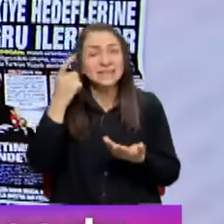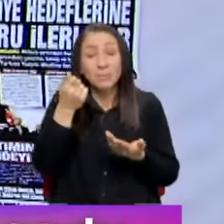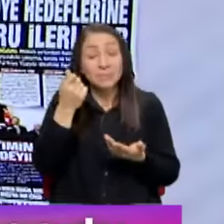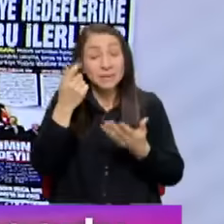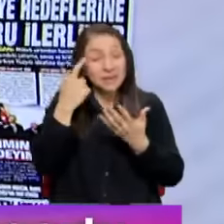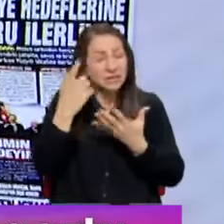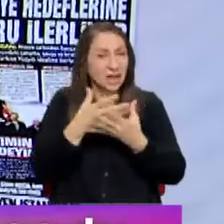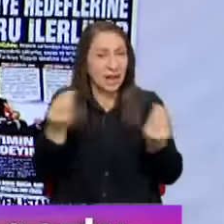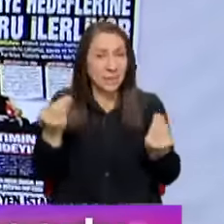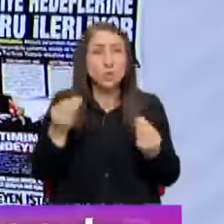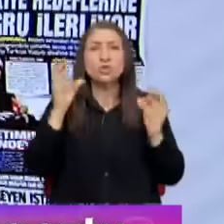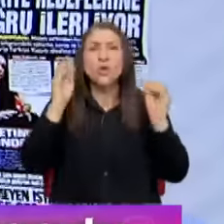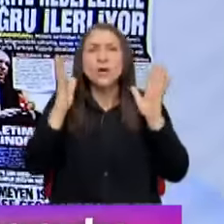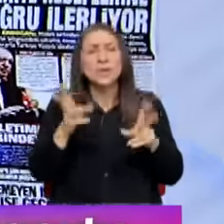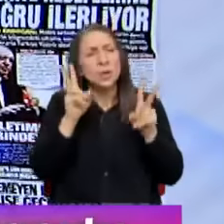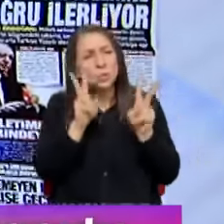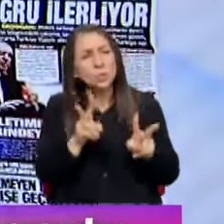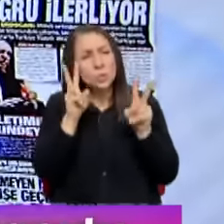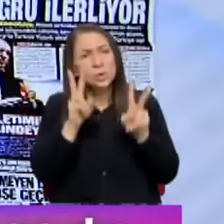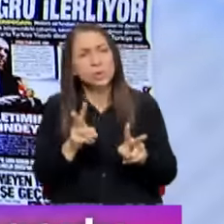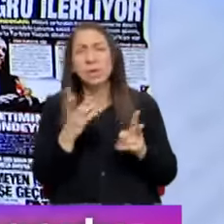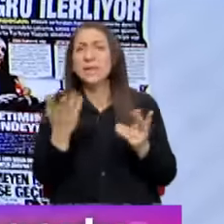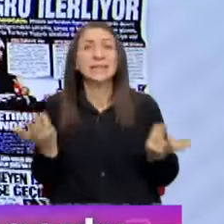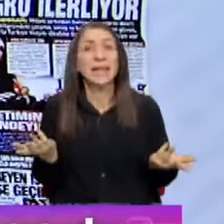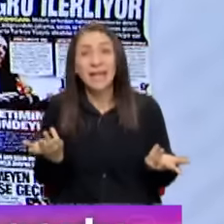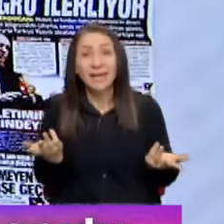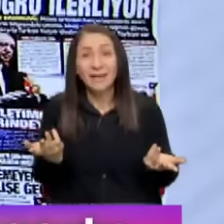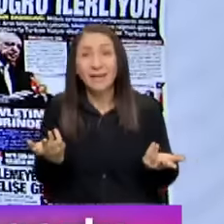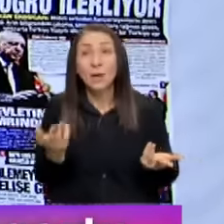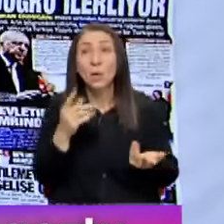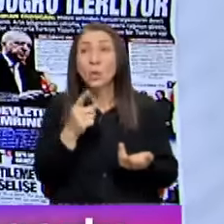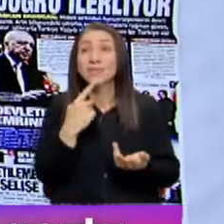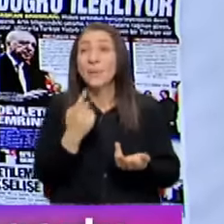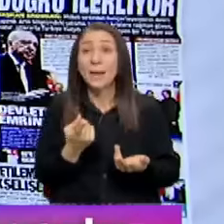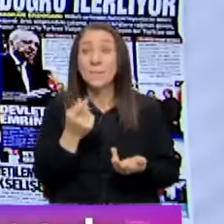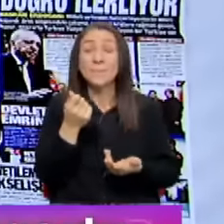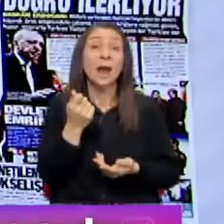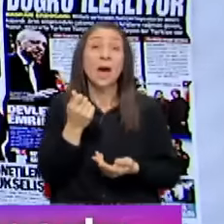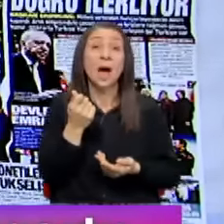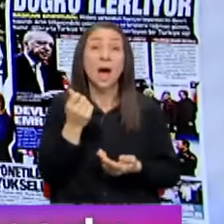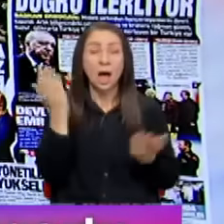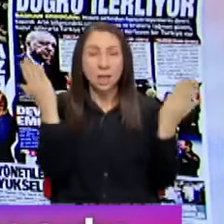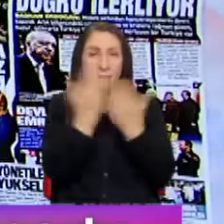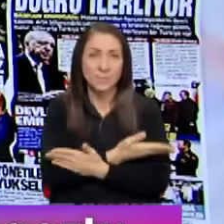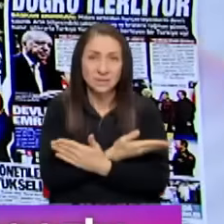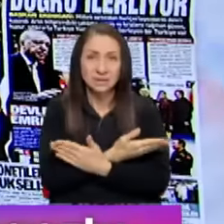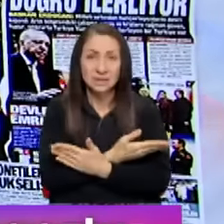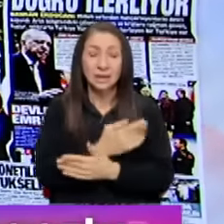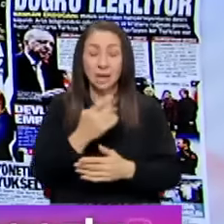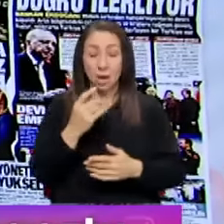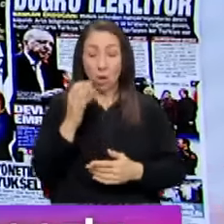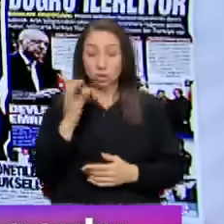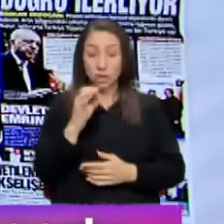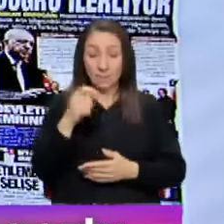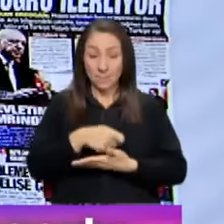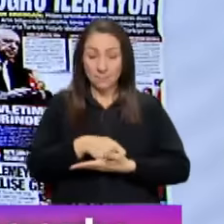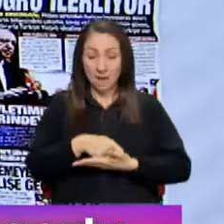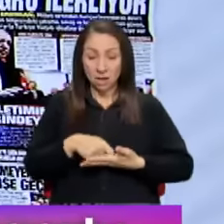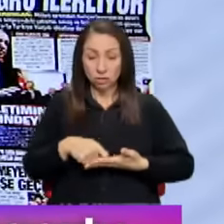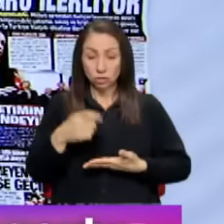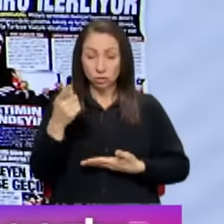kaybı ve sıkça görülen belirtisi acaba? O nedir? Para aldanması. Yılın başında